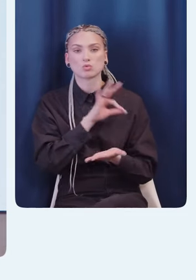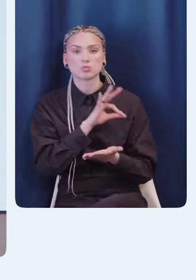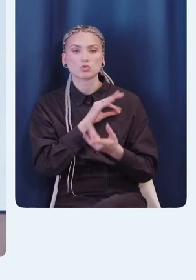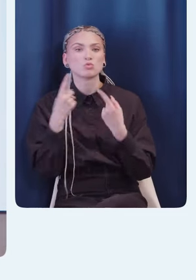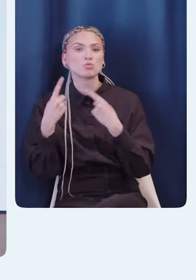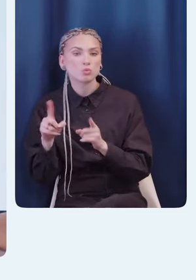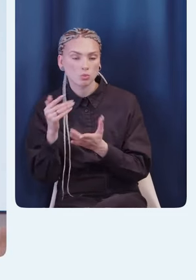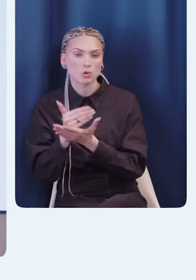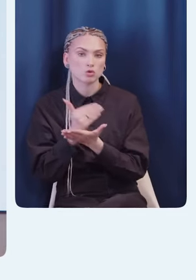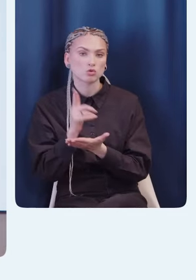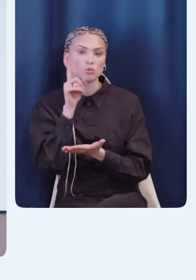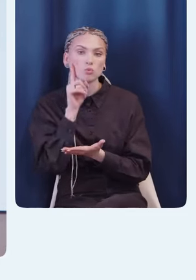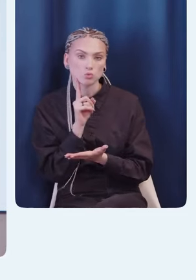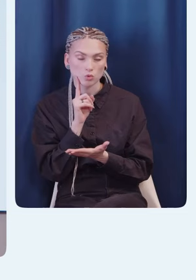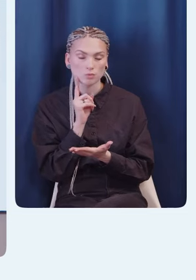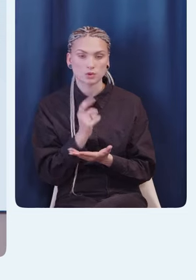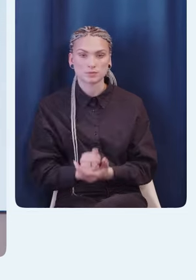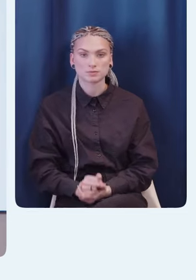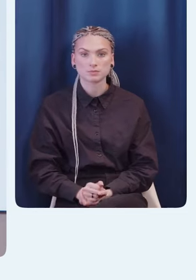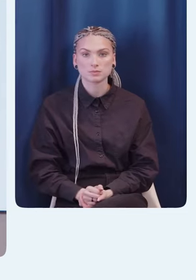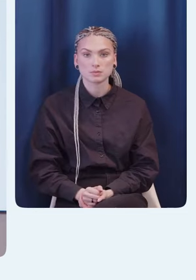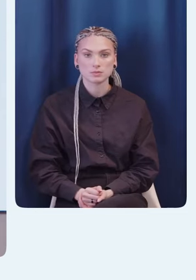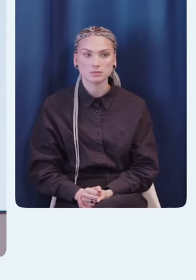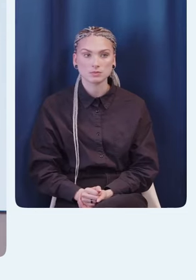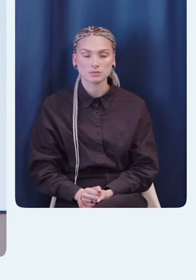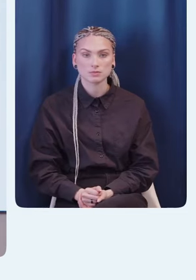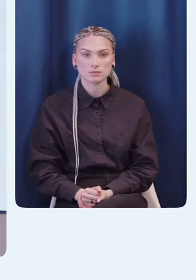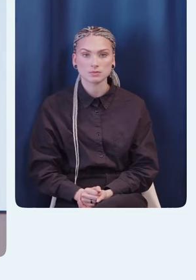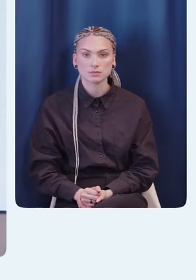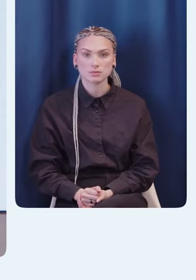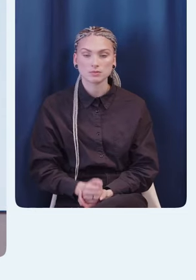мессенджера в данном случае или чего-то другого иного. Поняла, спасибо. Да, спасибо за вопрос.